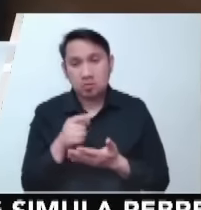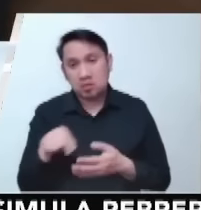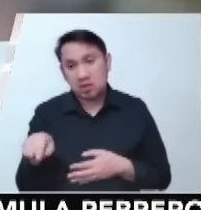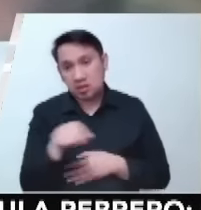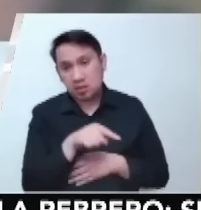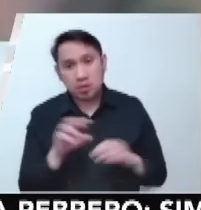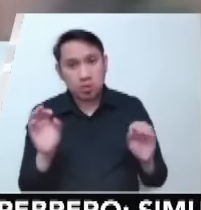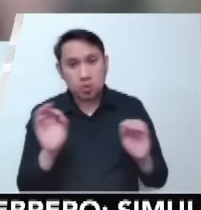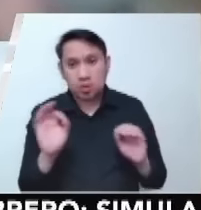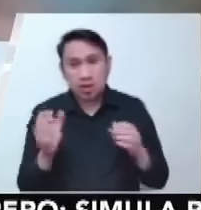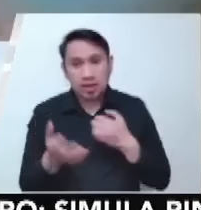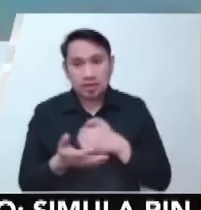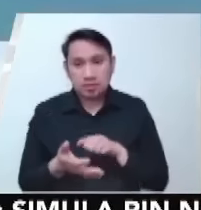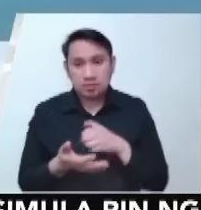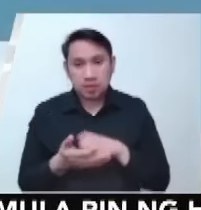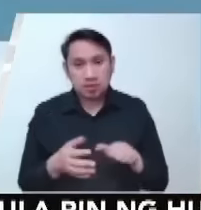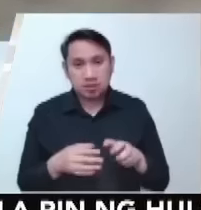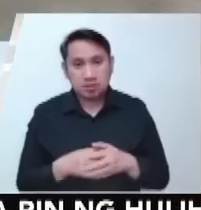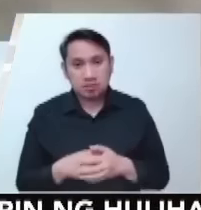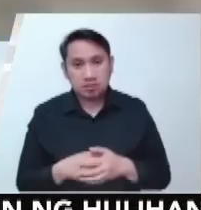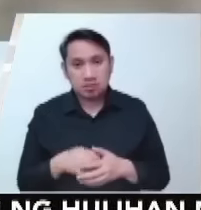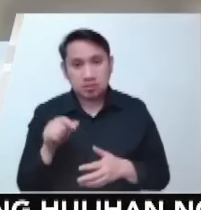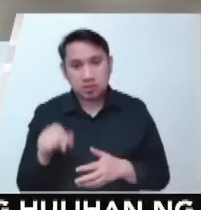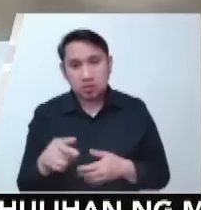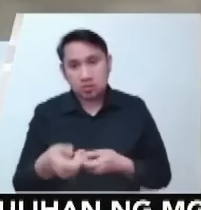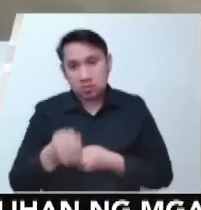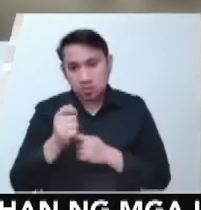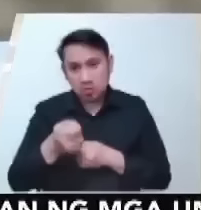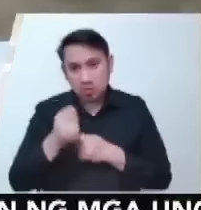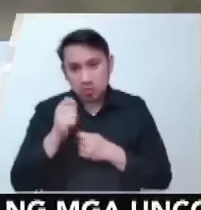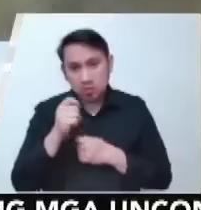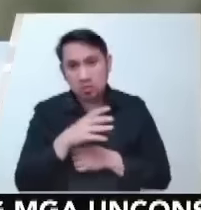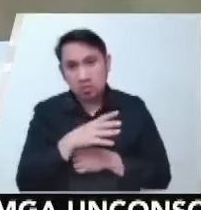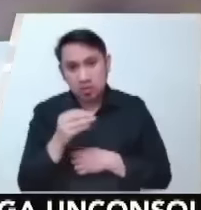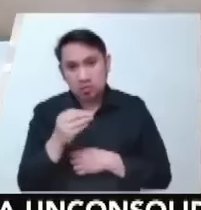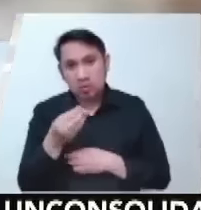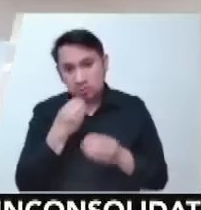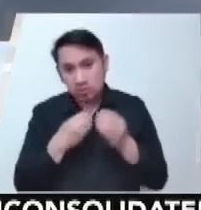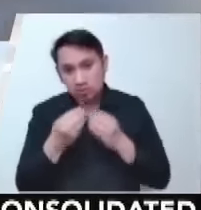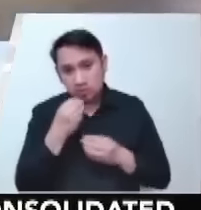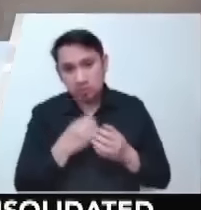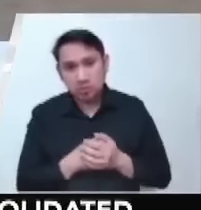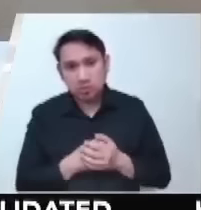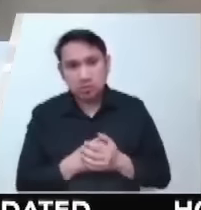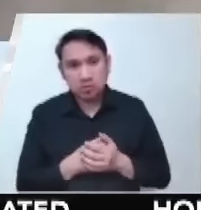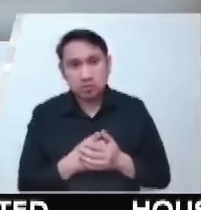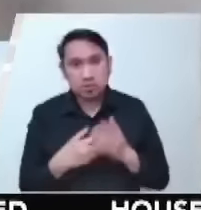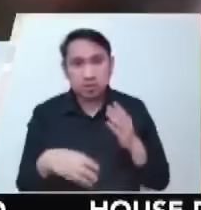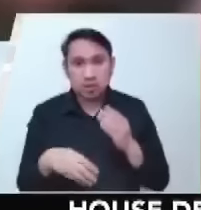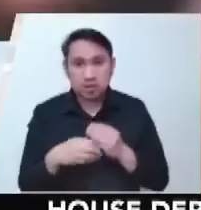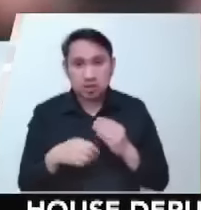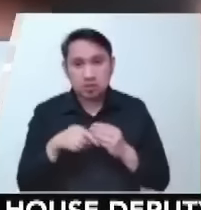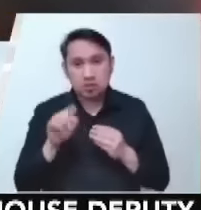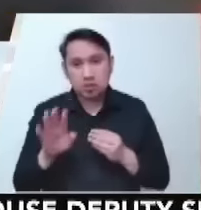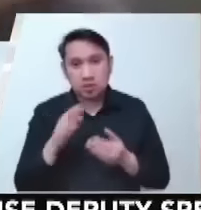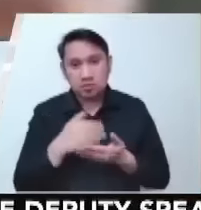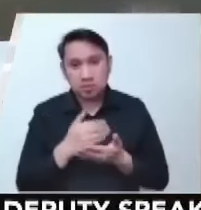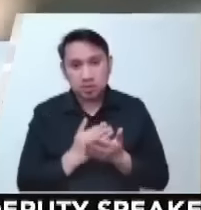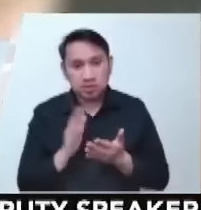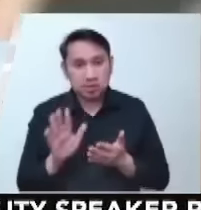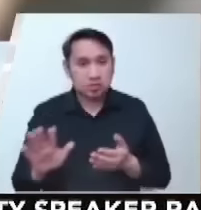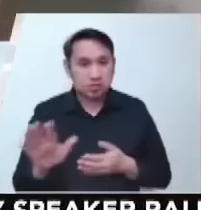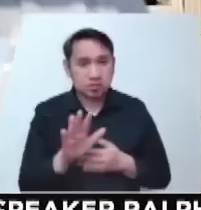panggastos nauwi na raw sila sa pangingisda maipang ulam lang Dagdag sa pagkaing ibinibigay ng mga kababayang Pinoy yung